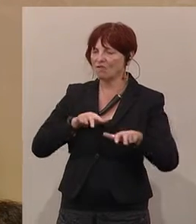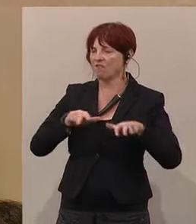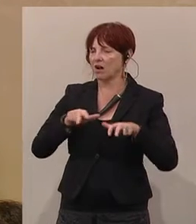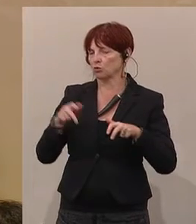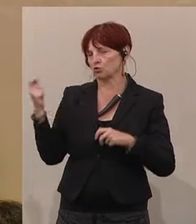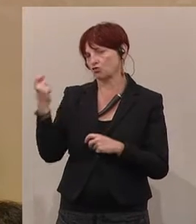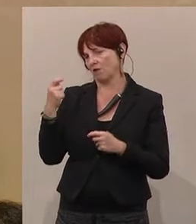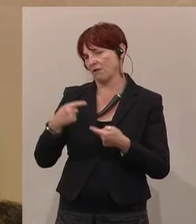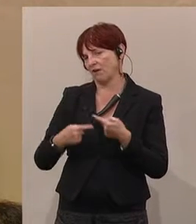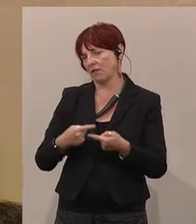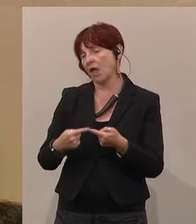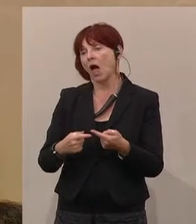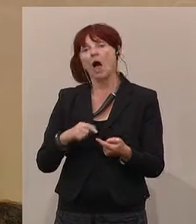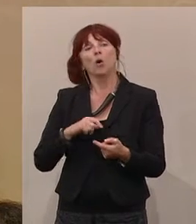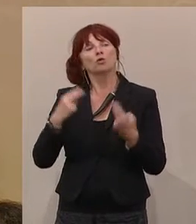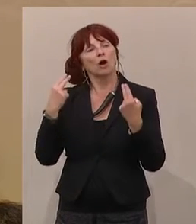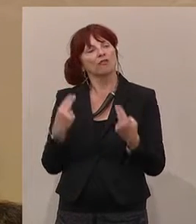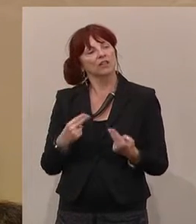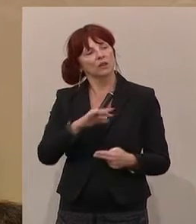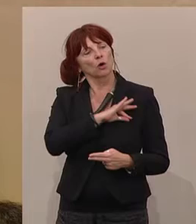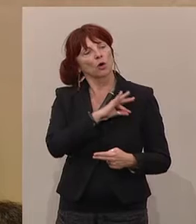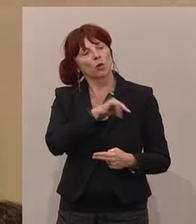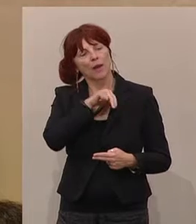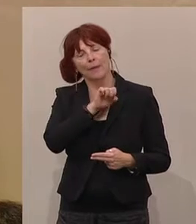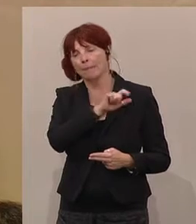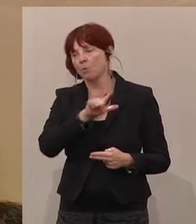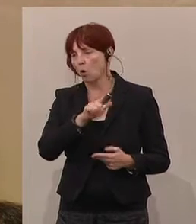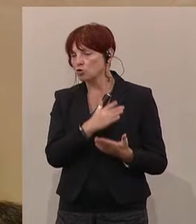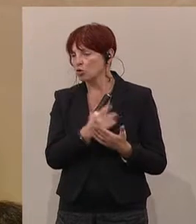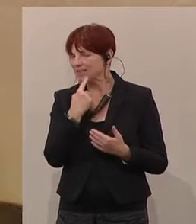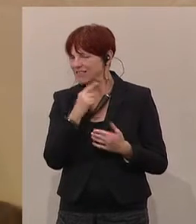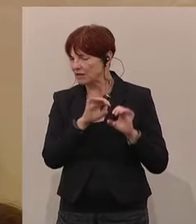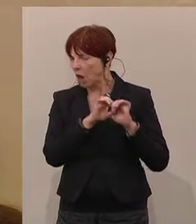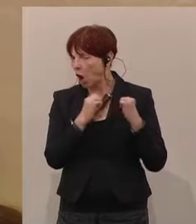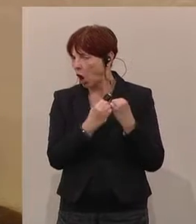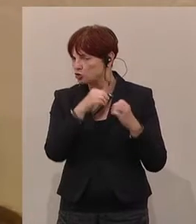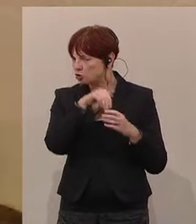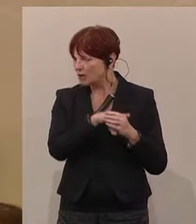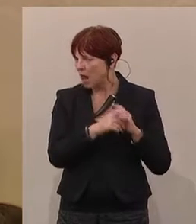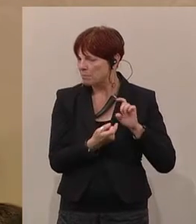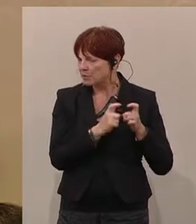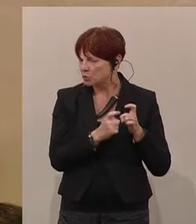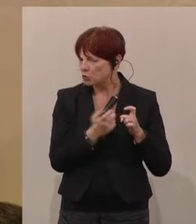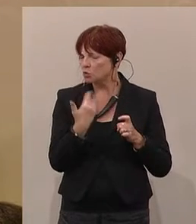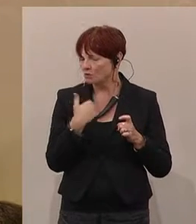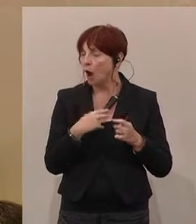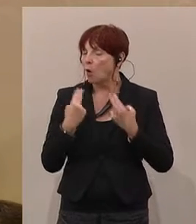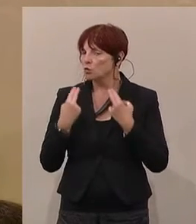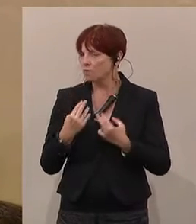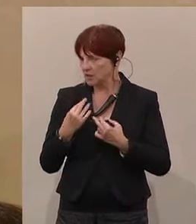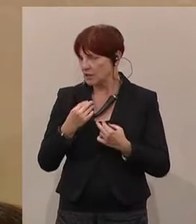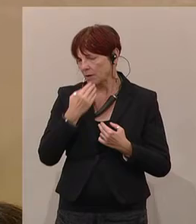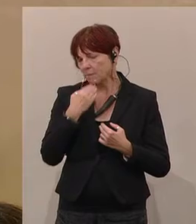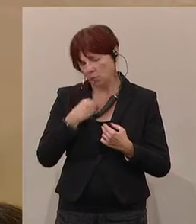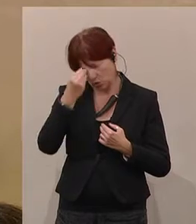etwas dazu noch, weil es auch wichtig ist und der Kollege Noll auch schon angesprochen hat, weil wir im Ausschuss länger darüber diskutiert haben, uns wichtig ist, hier auch nochmal festzuhalten und ich nachher auch noch